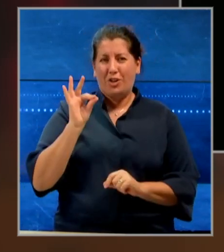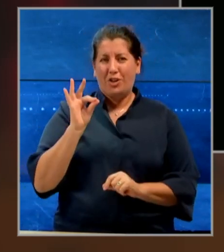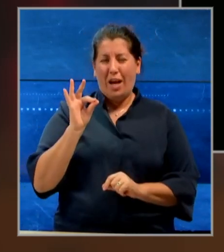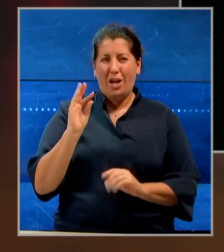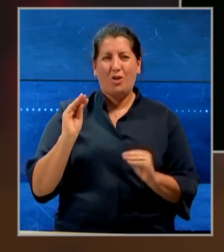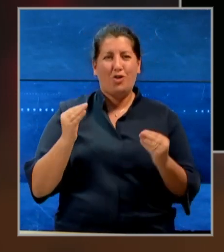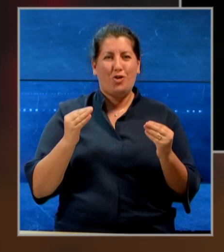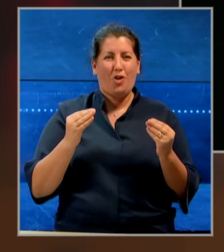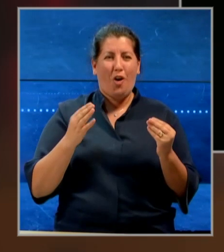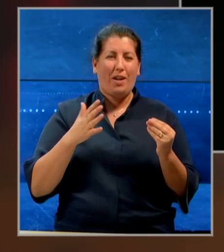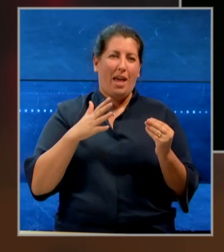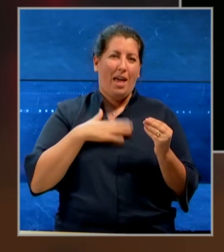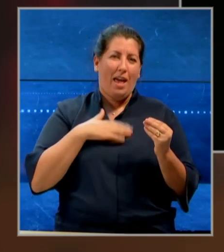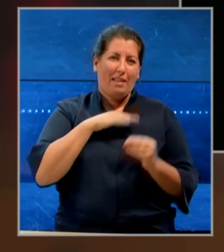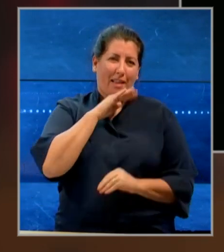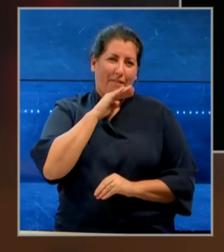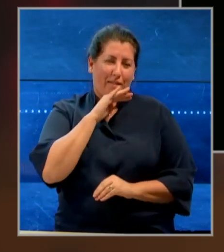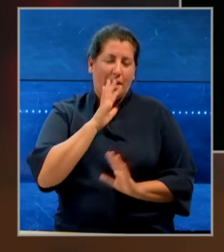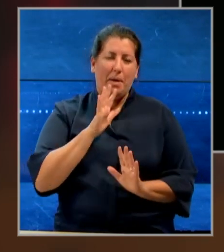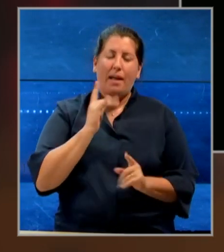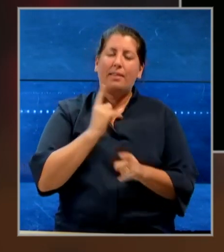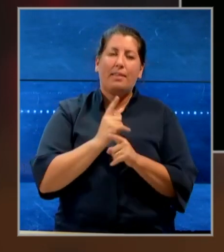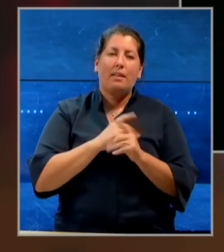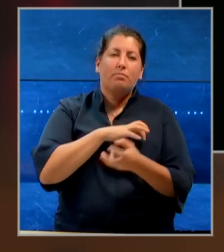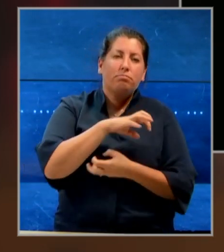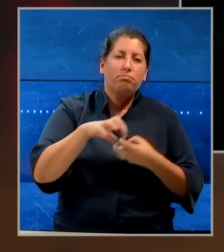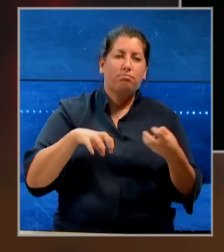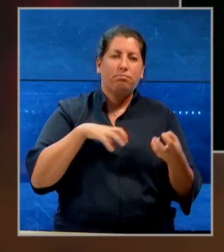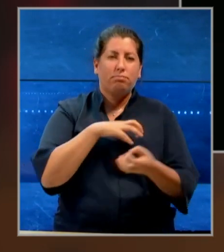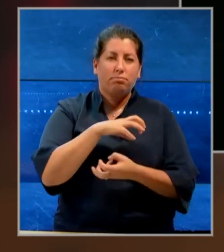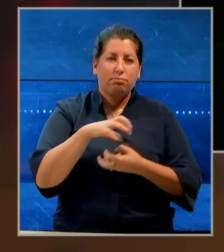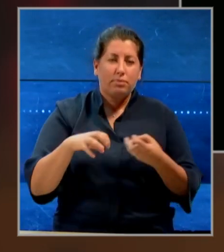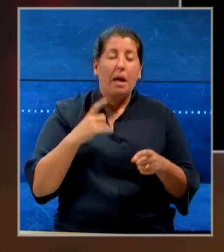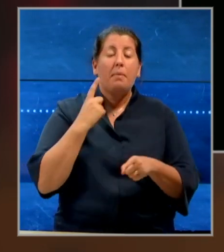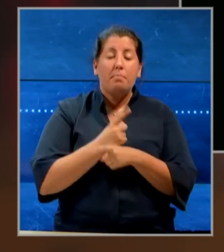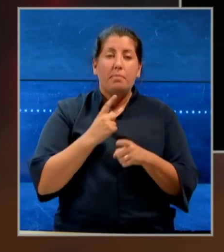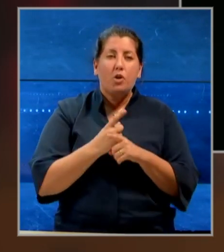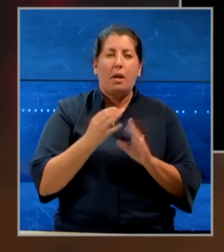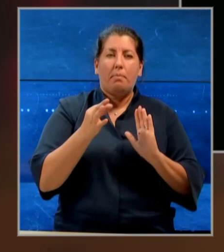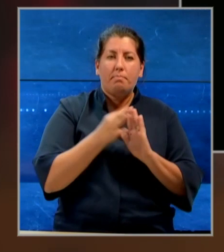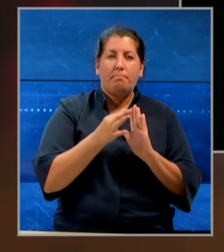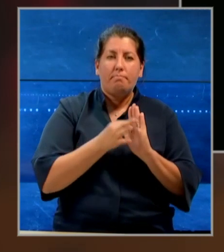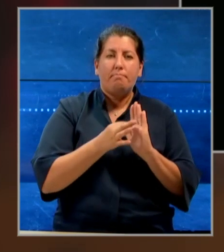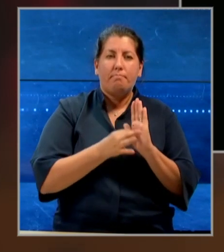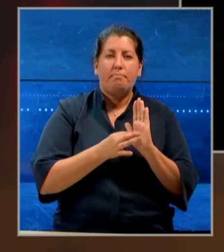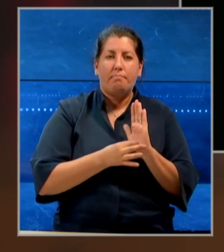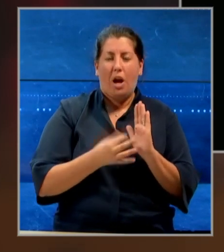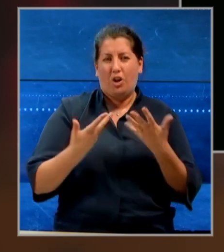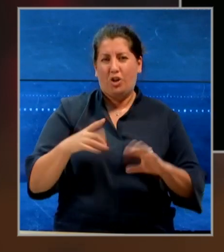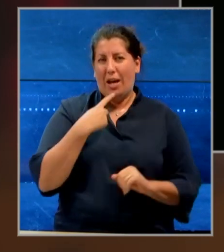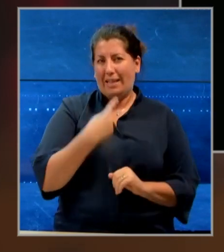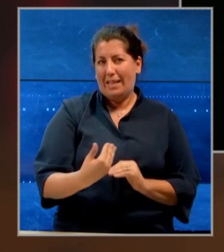di tutti i giovani, deve esserci un mix e soprattutto che siano bravi e che abbiano le credenziali che abbiamo detto prima. Però l'attenzione per il